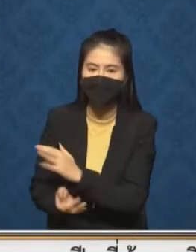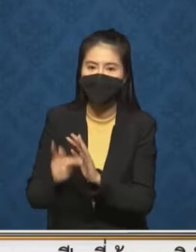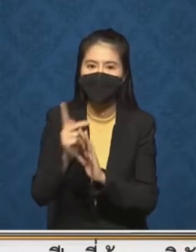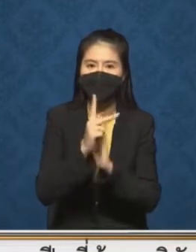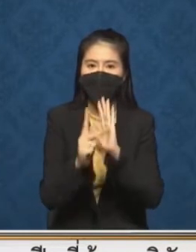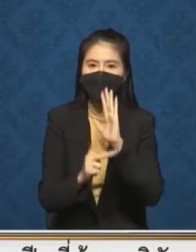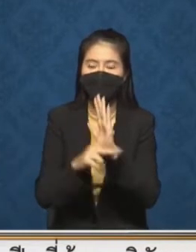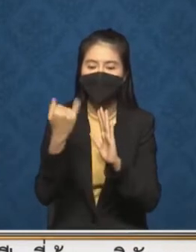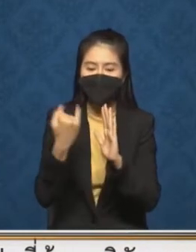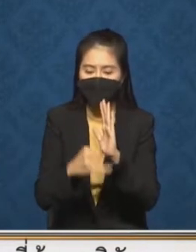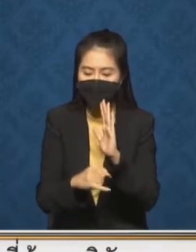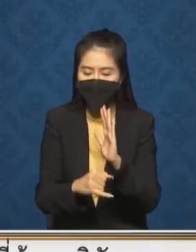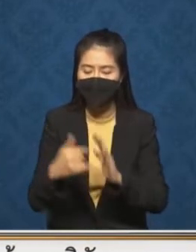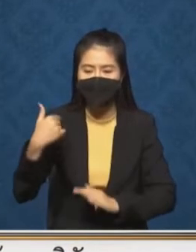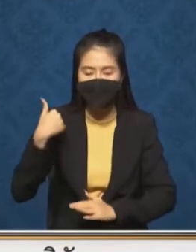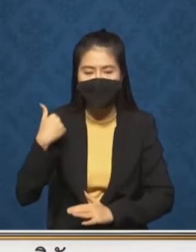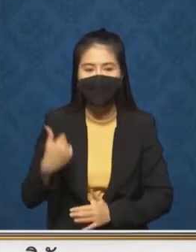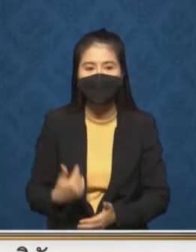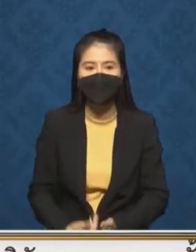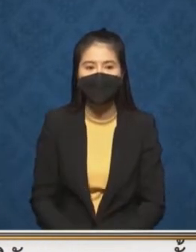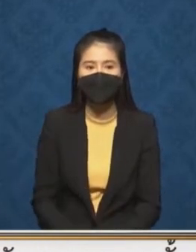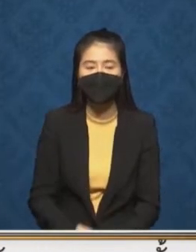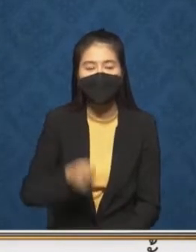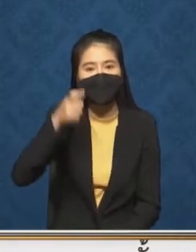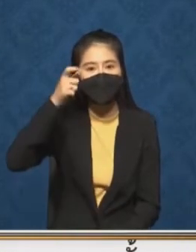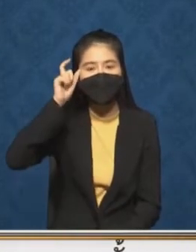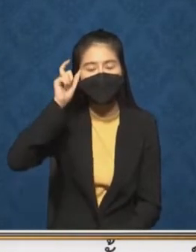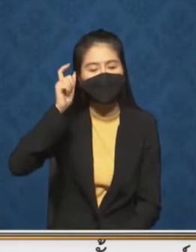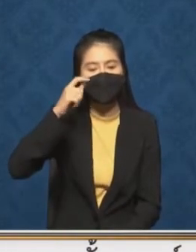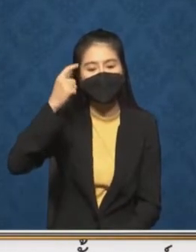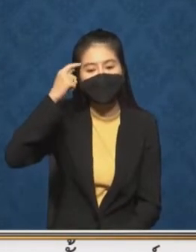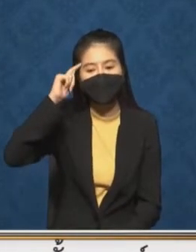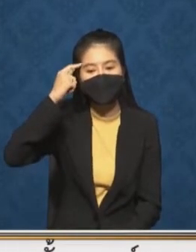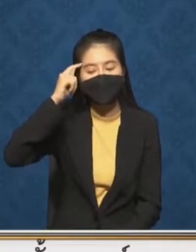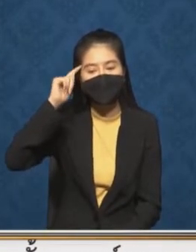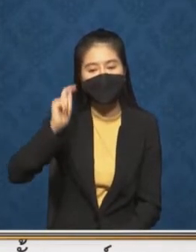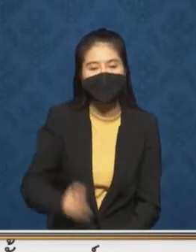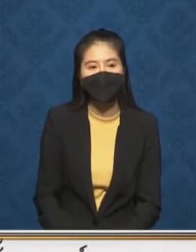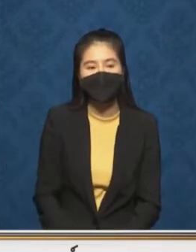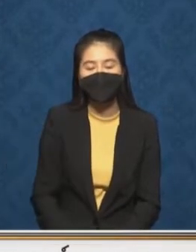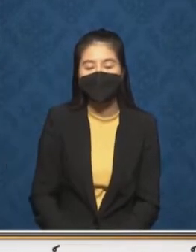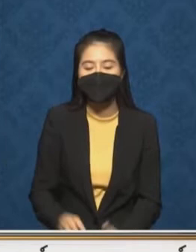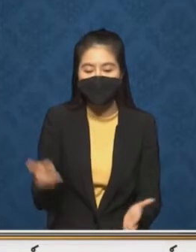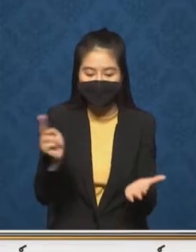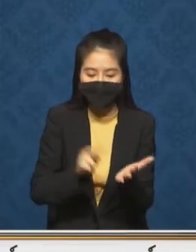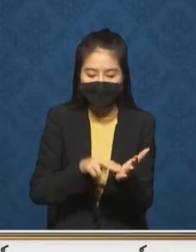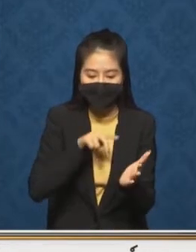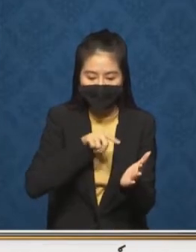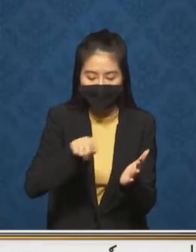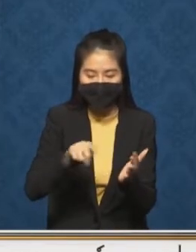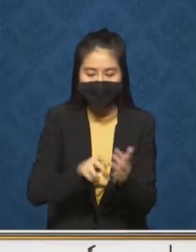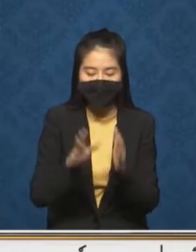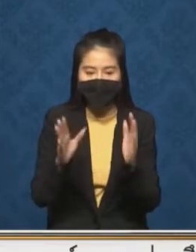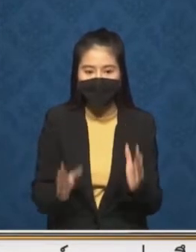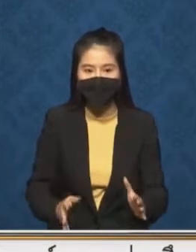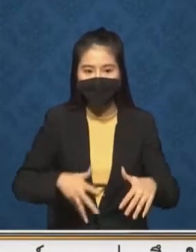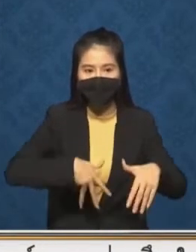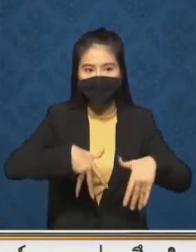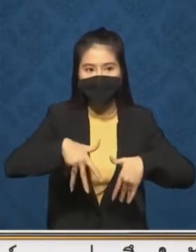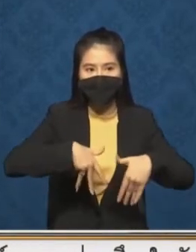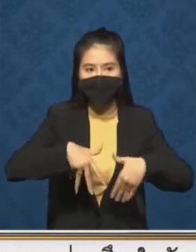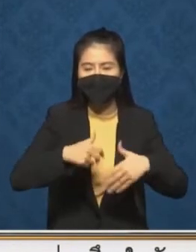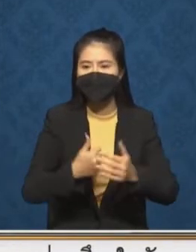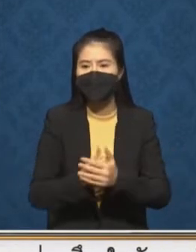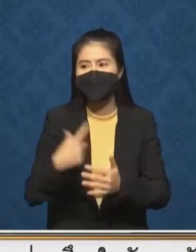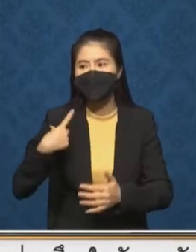ศอายาครั ในขณะที่พอมีหมายจัษารมาชาวบ้านเองไม่